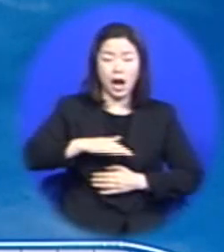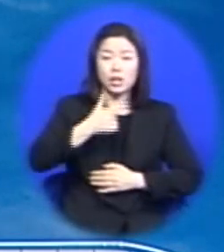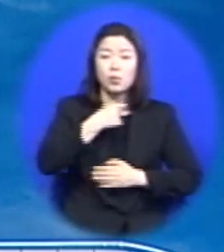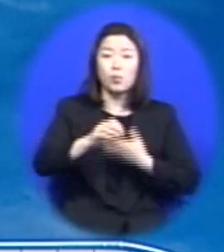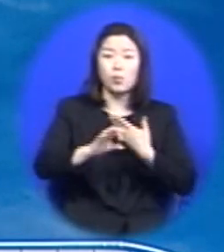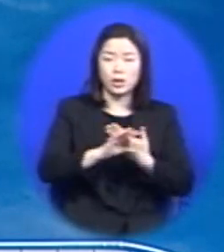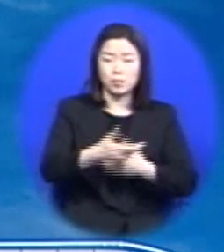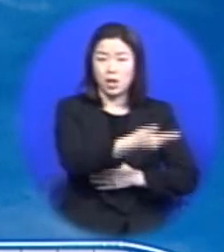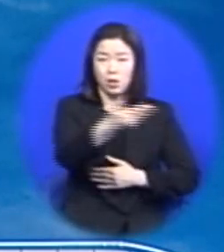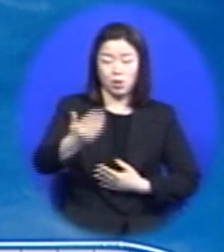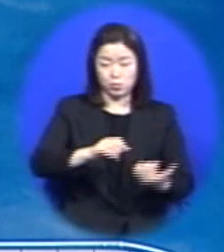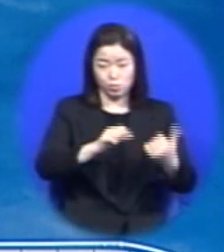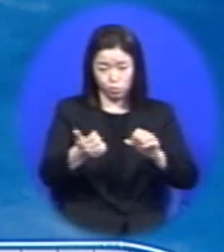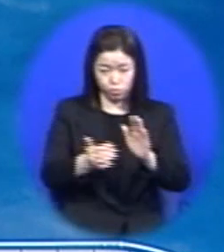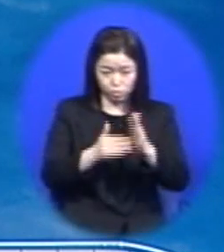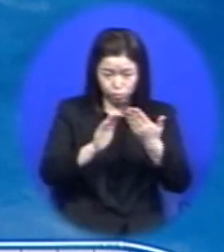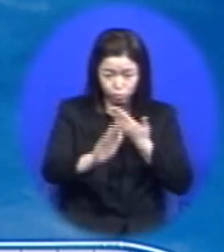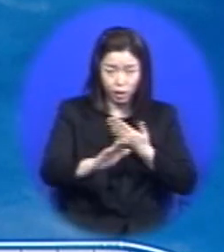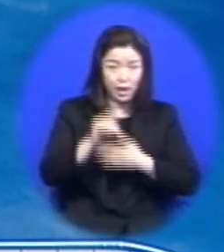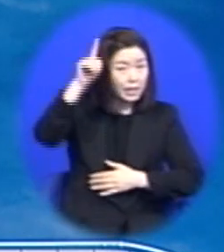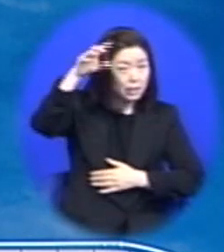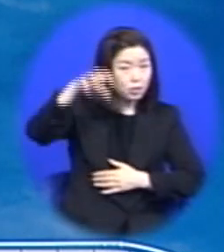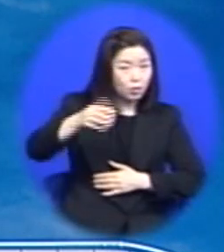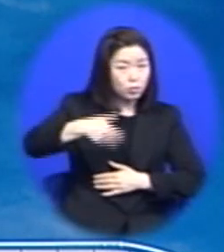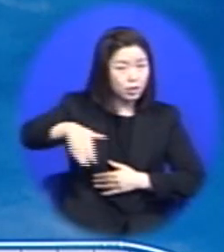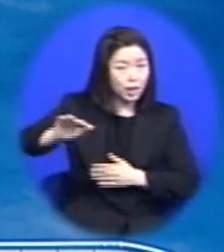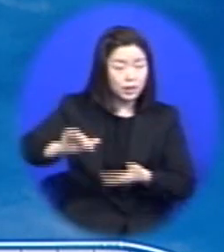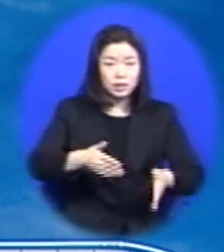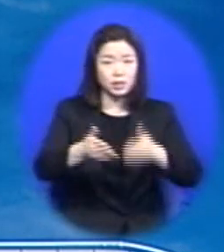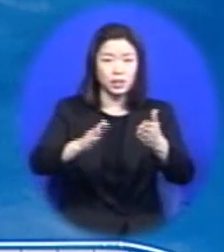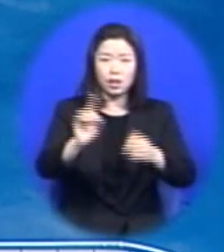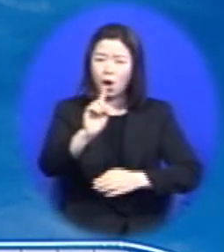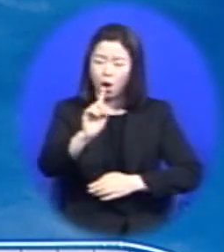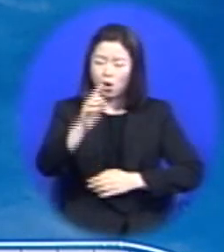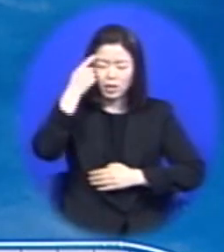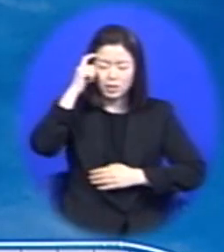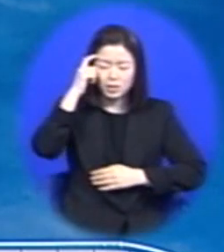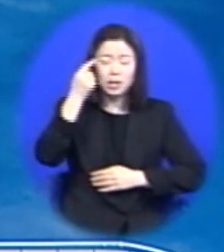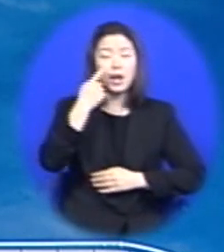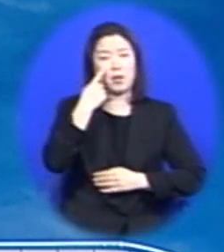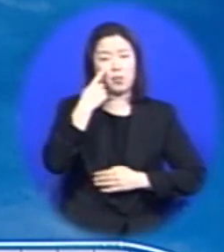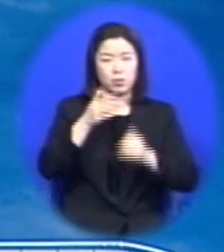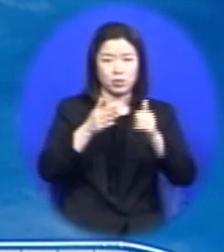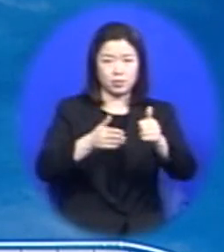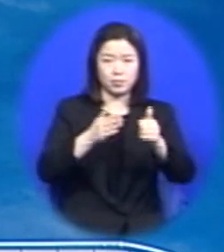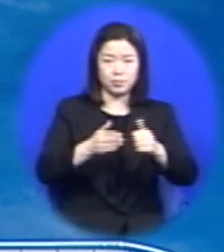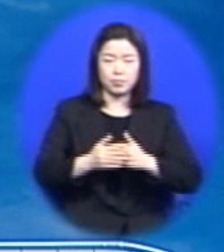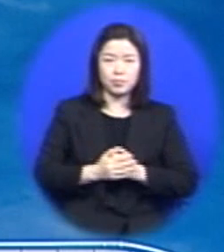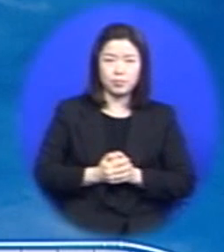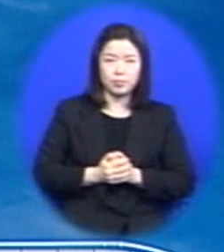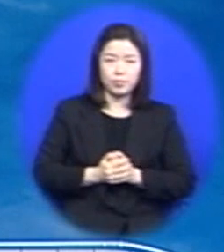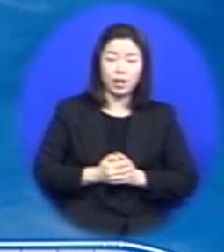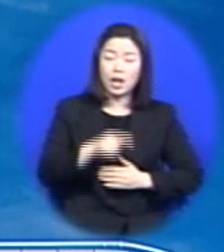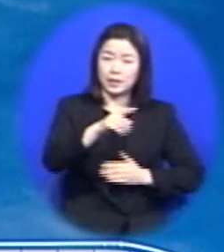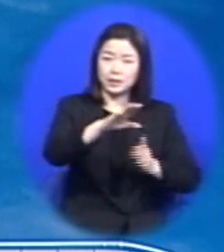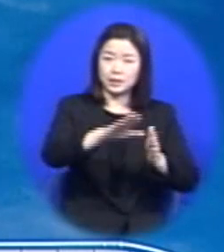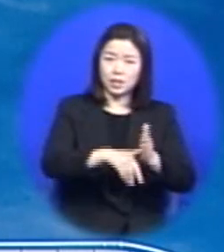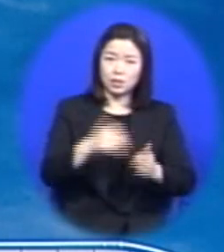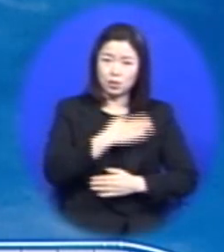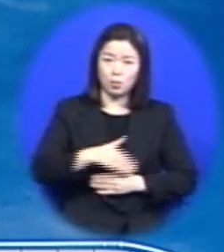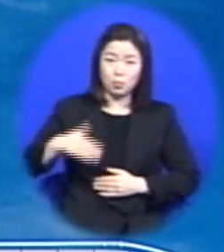난 다음에 천국 가는 길에 어떠할지를 한번 그냥 상상해 보세요. 그때는